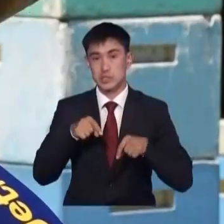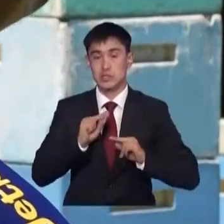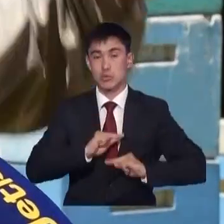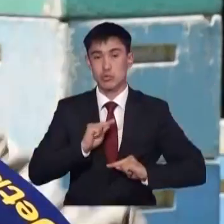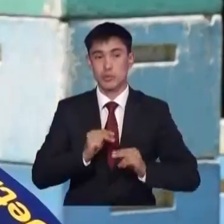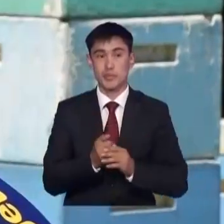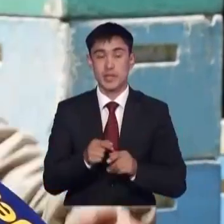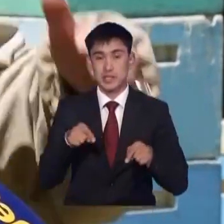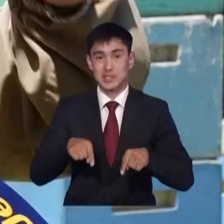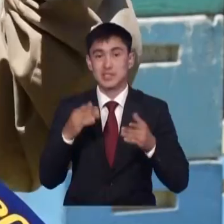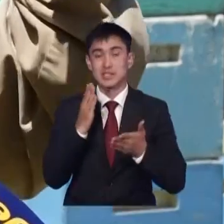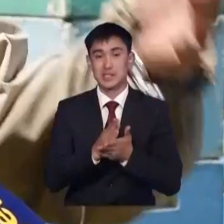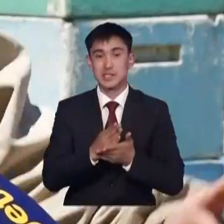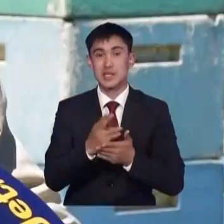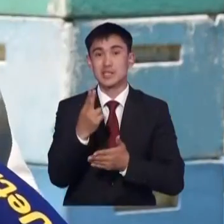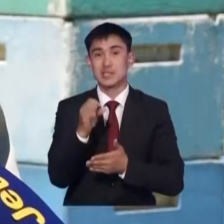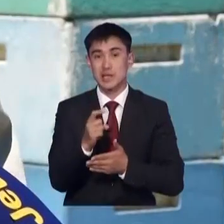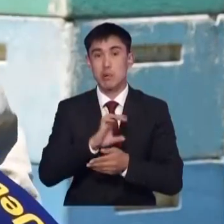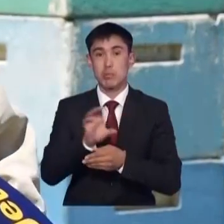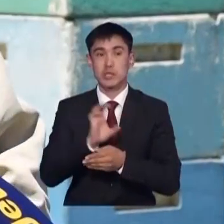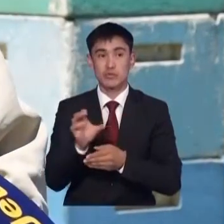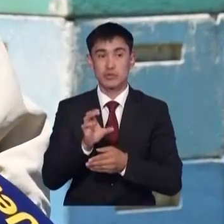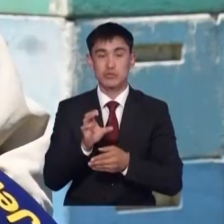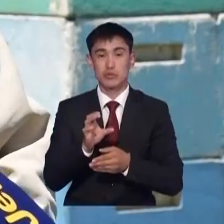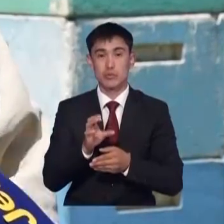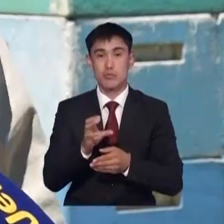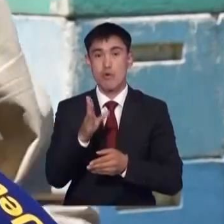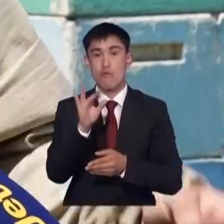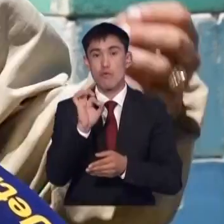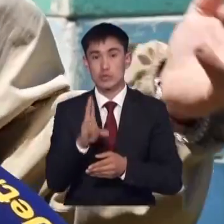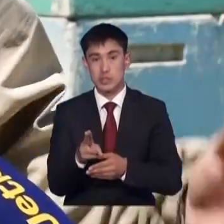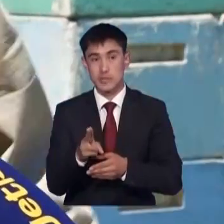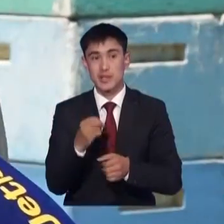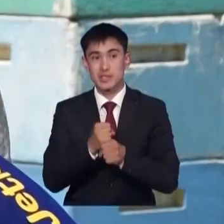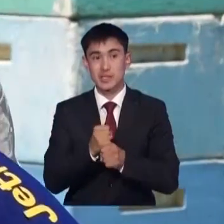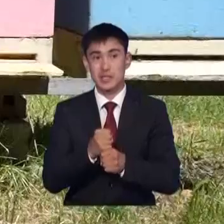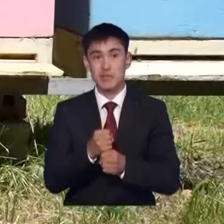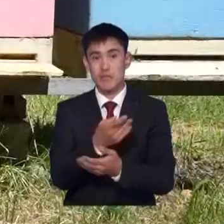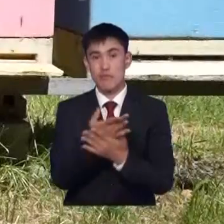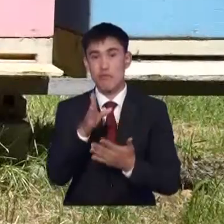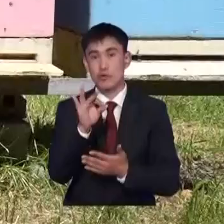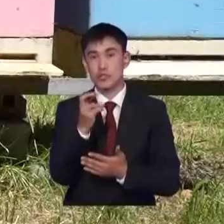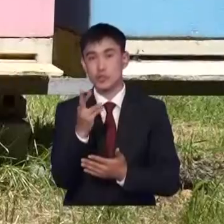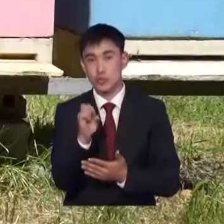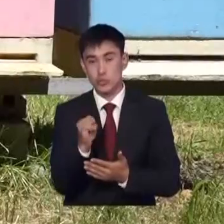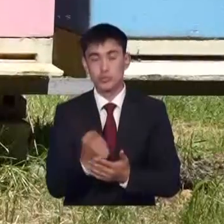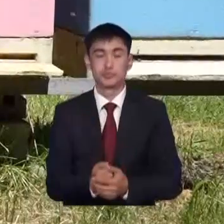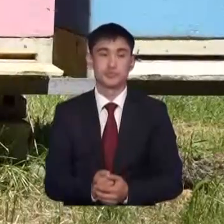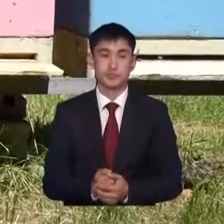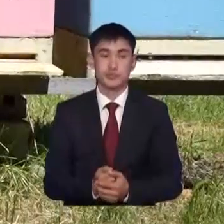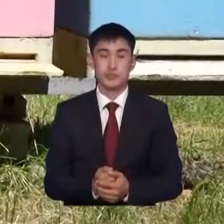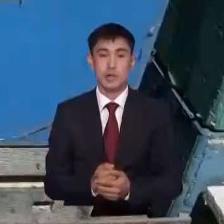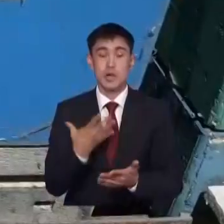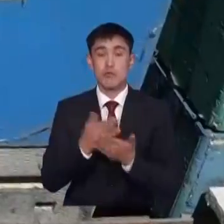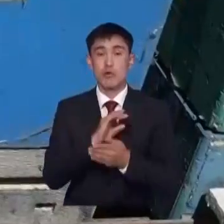у нас также есть цех по производству вощины то есть мы перерабатываем воск и делаем из неё вощину свою продукцию реализуют